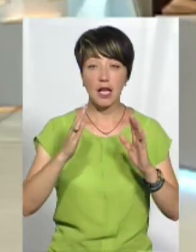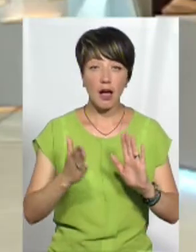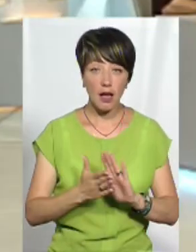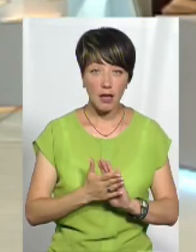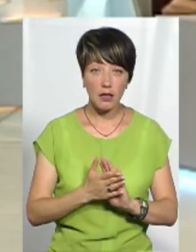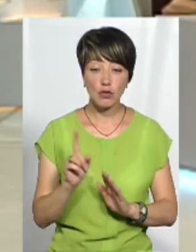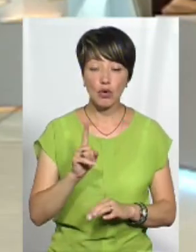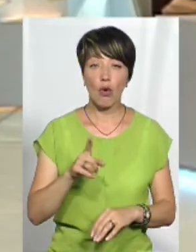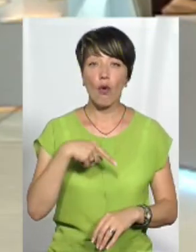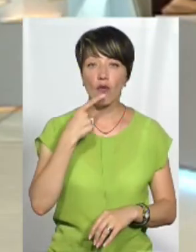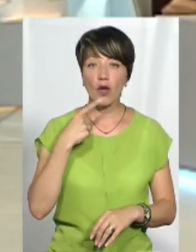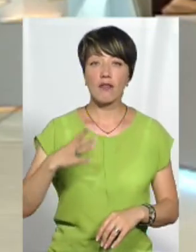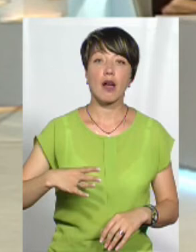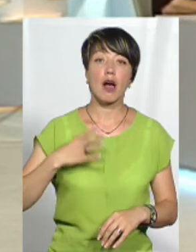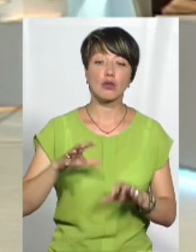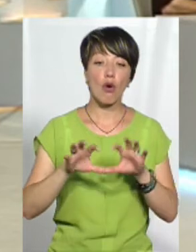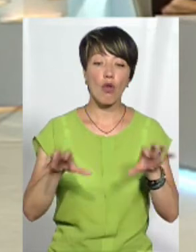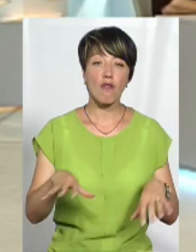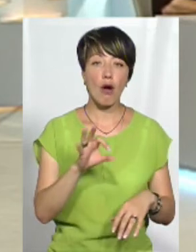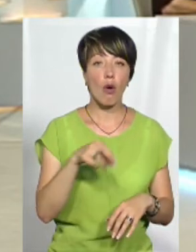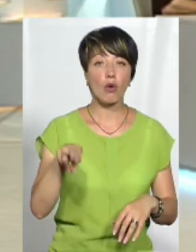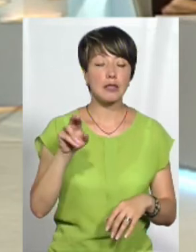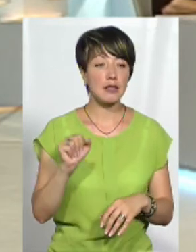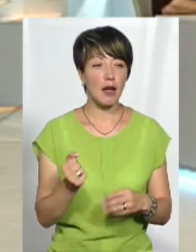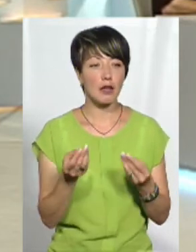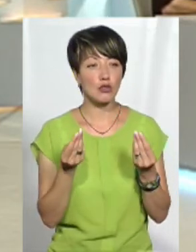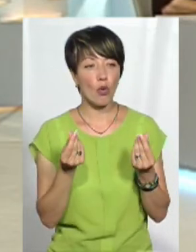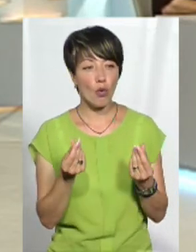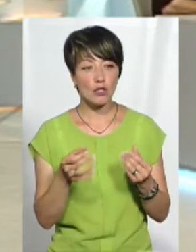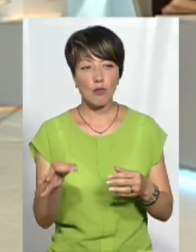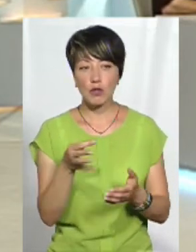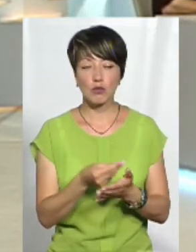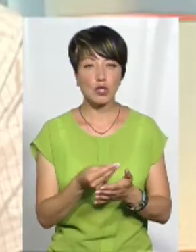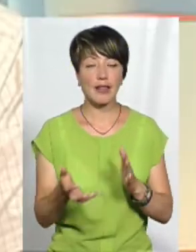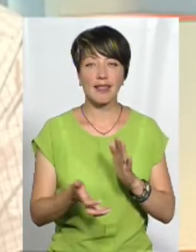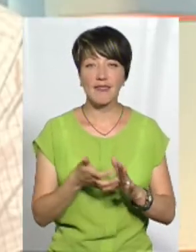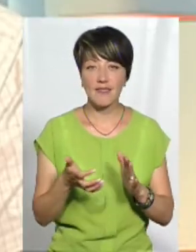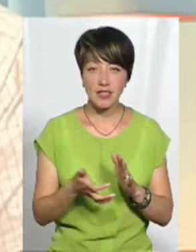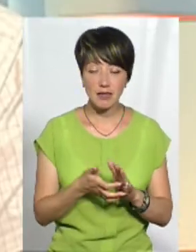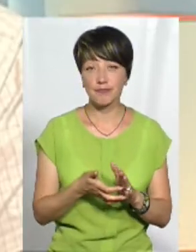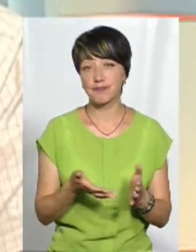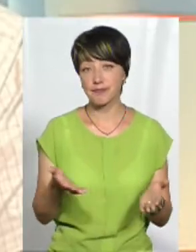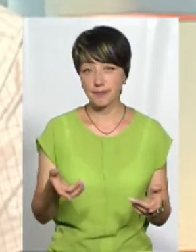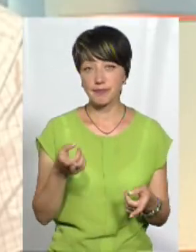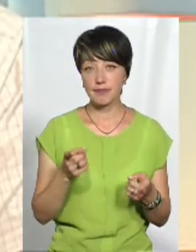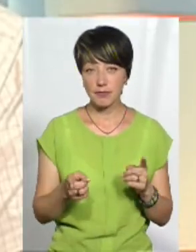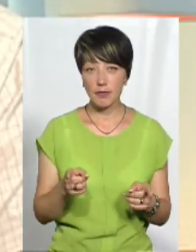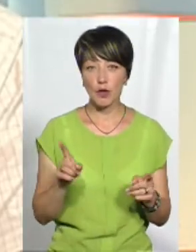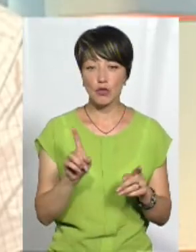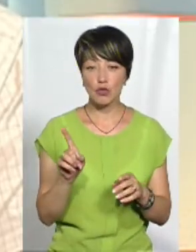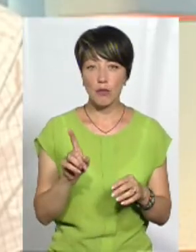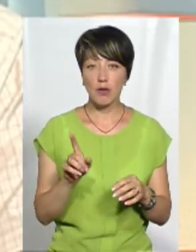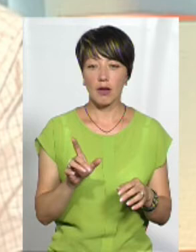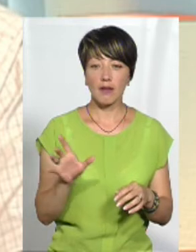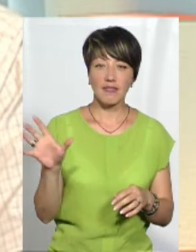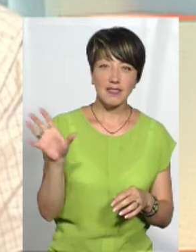того, що говорив екс-голова ОДА, що коштів в обласному бюджеті не вистачить, звісно, на те, щоб закрити